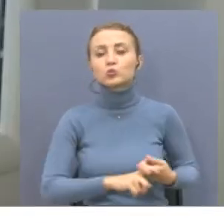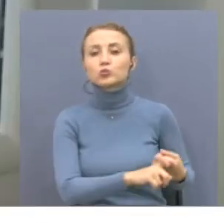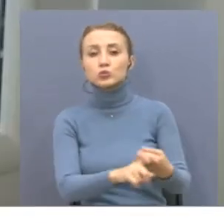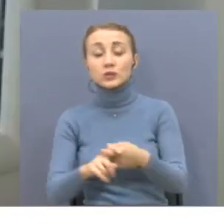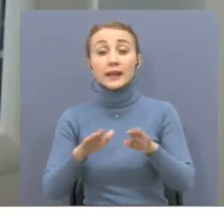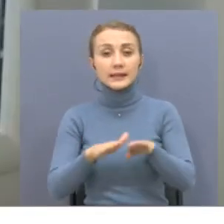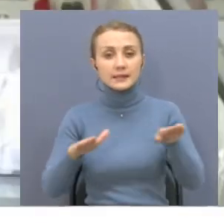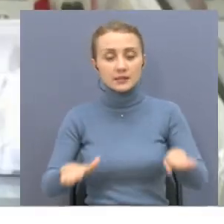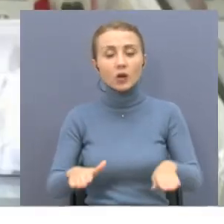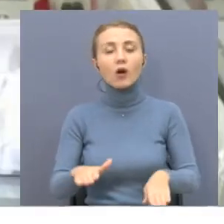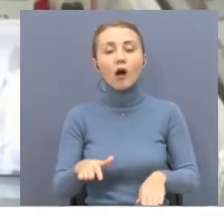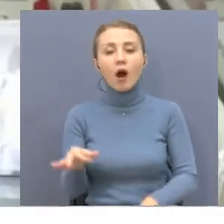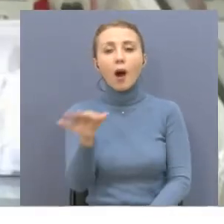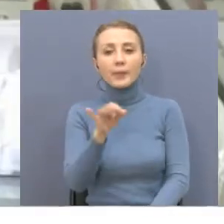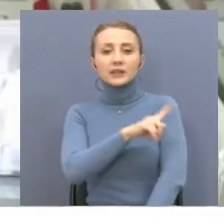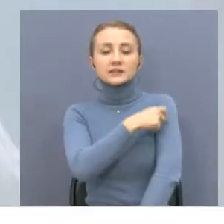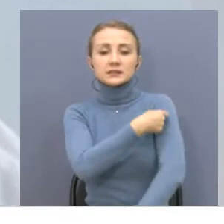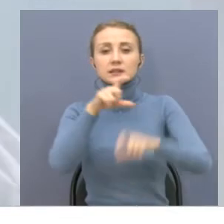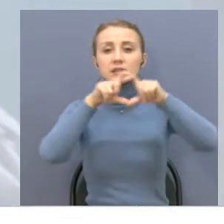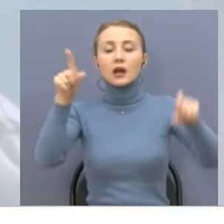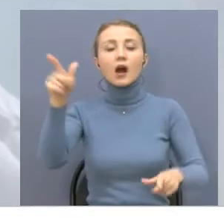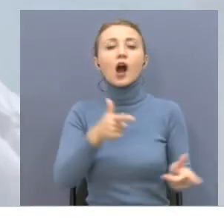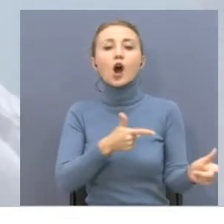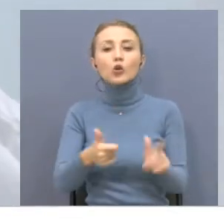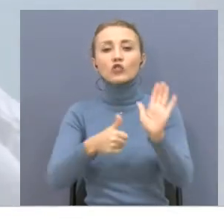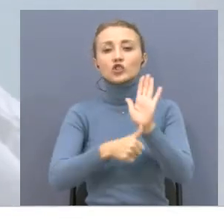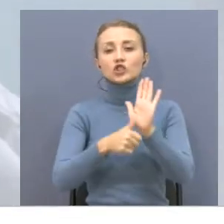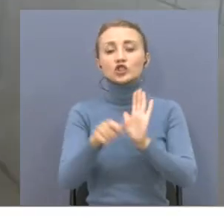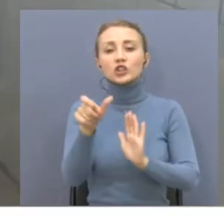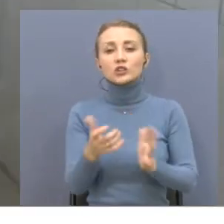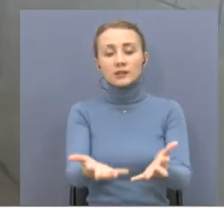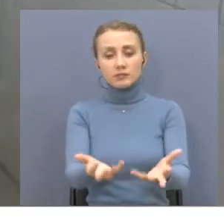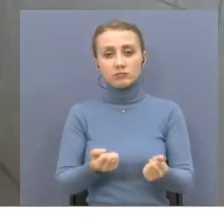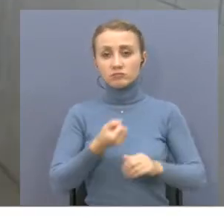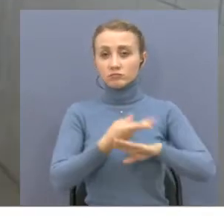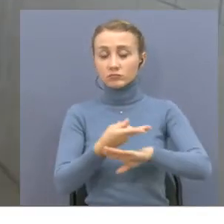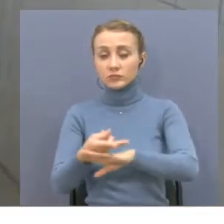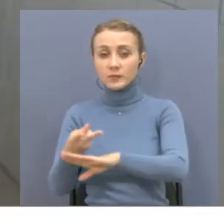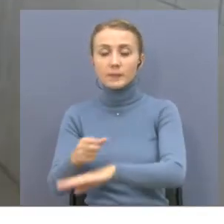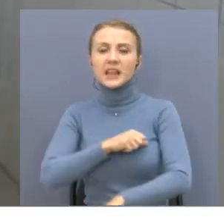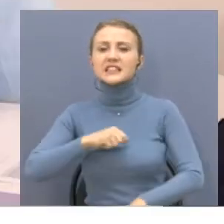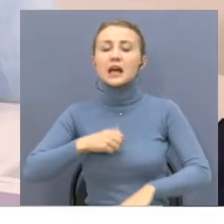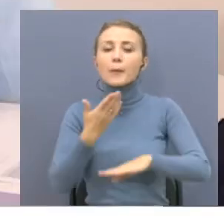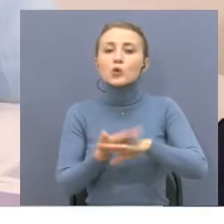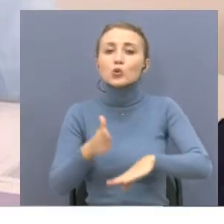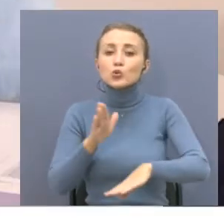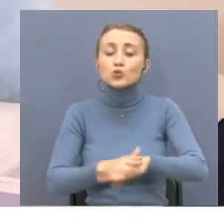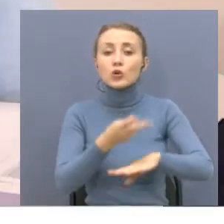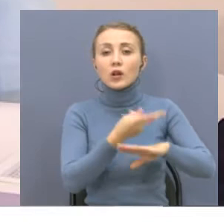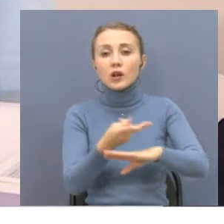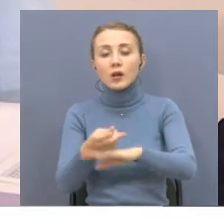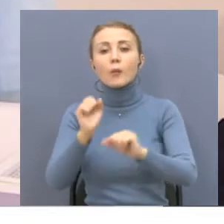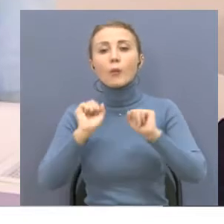балалар ауруханасының инфекциялық бөлімшесі 60 науқасты қабылдауға дайын. Аса күрделі жағдай болса, жансақтау бөлімінде бір